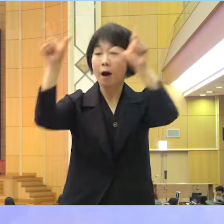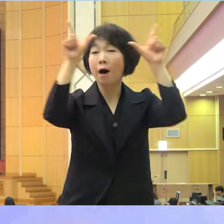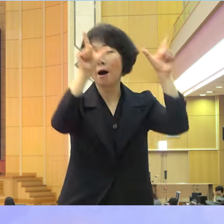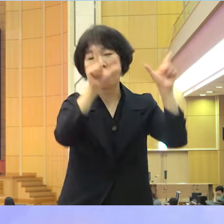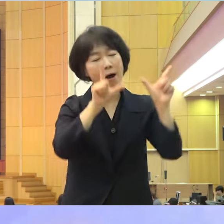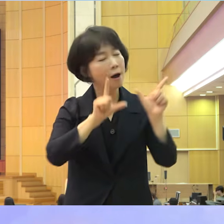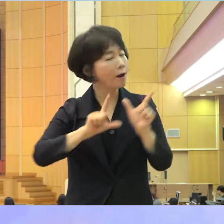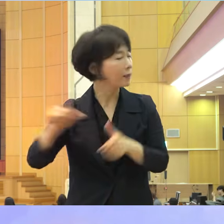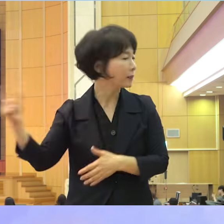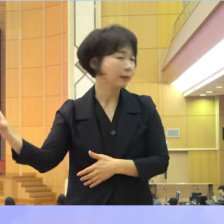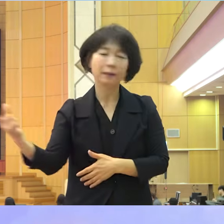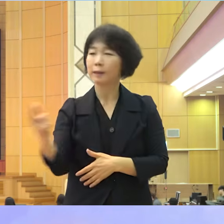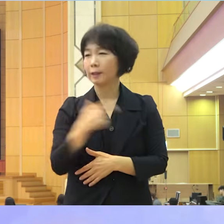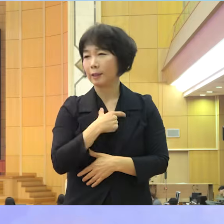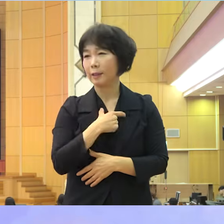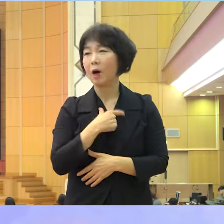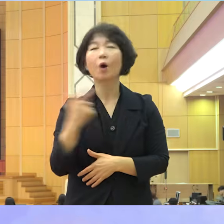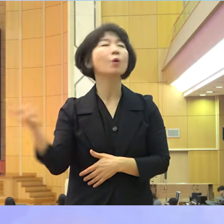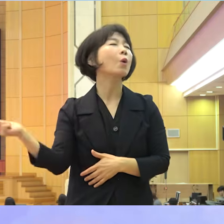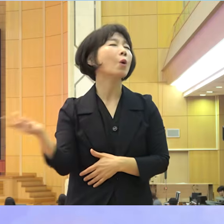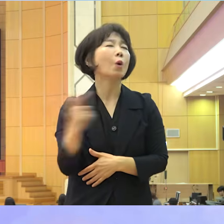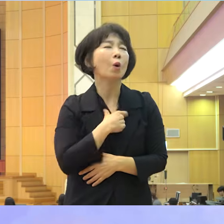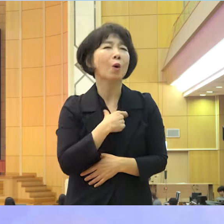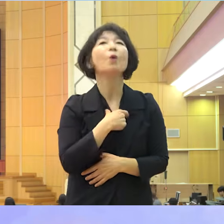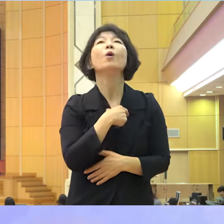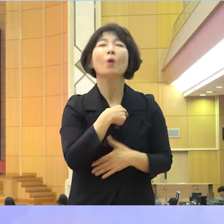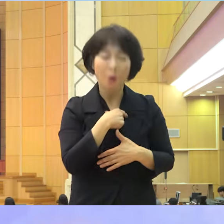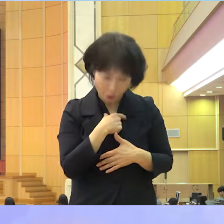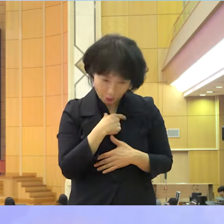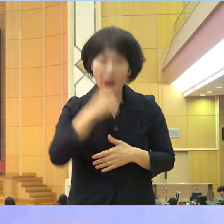떠나 살기 싫어요.